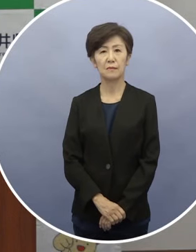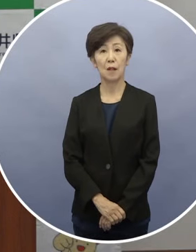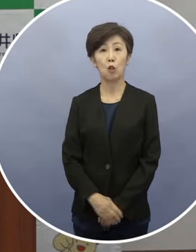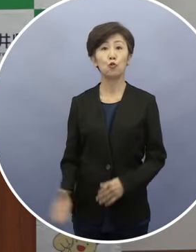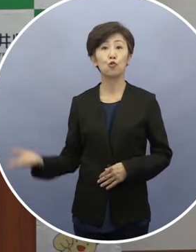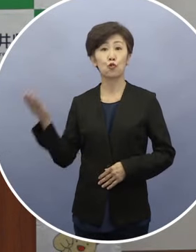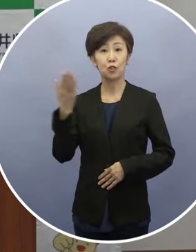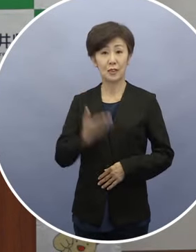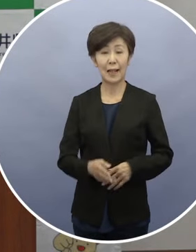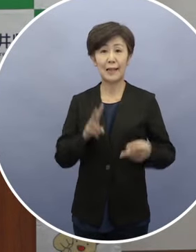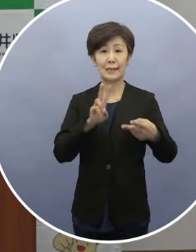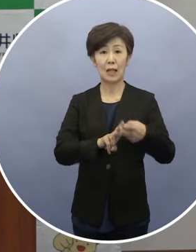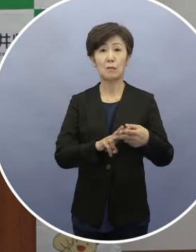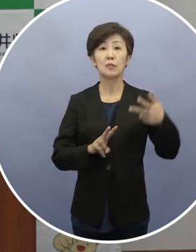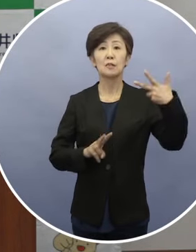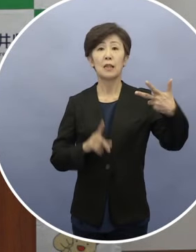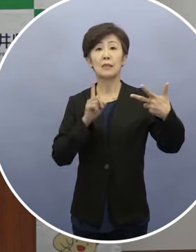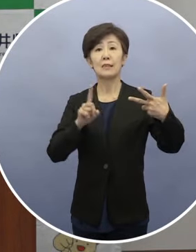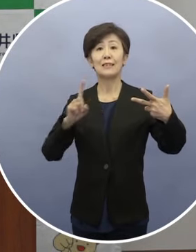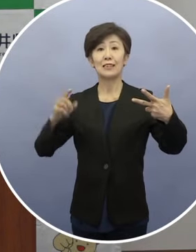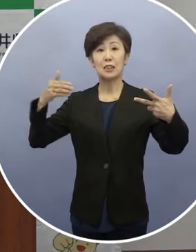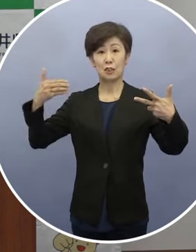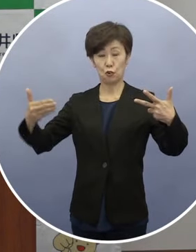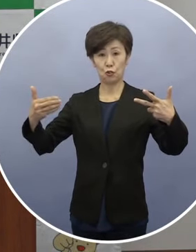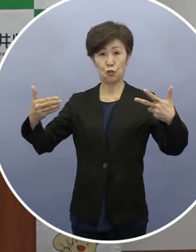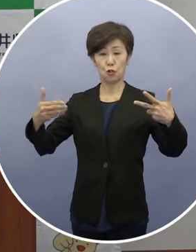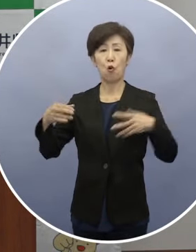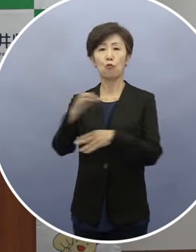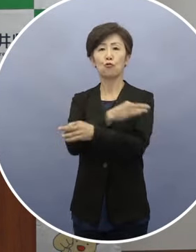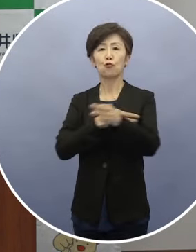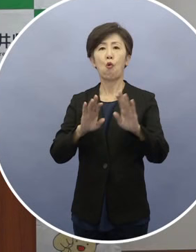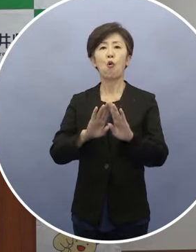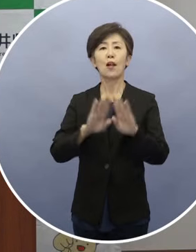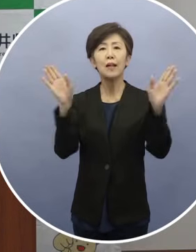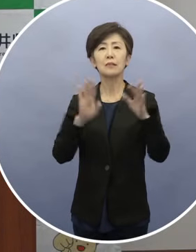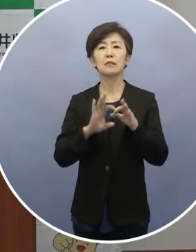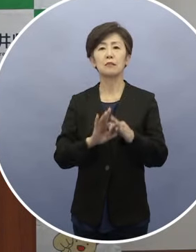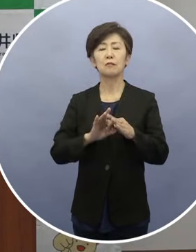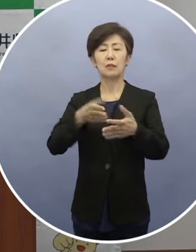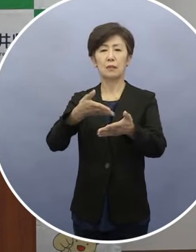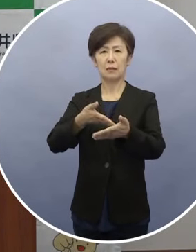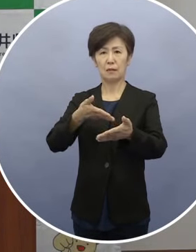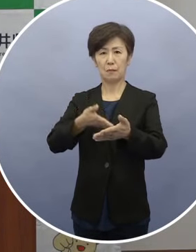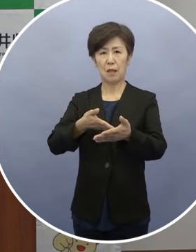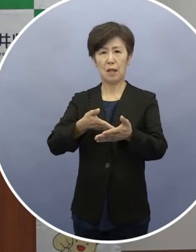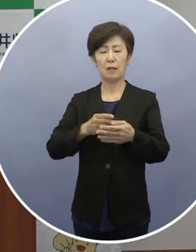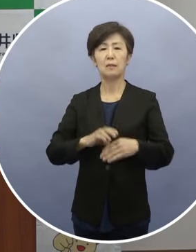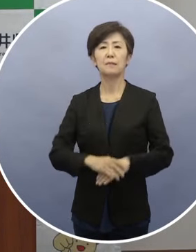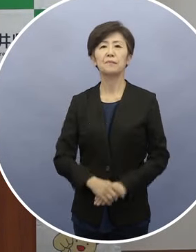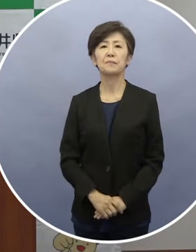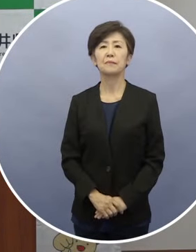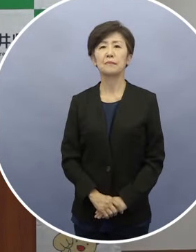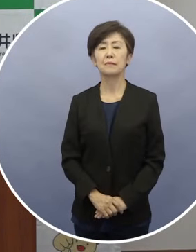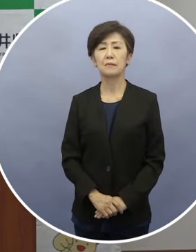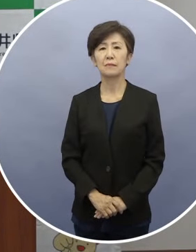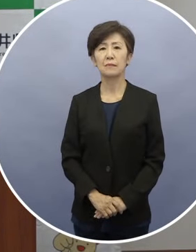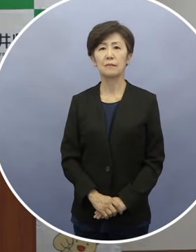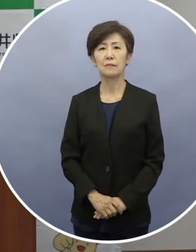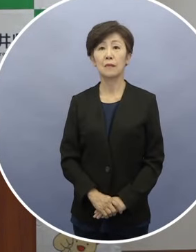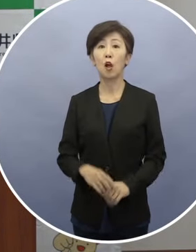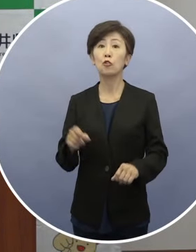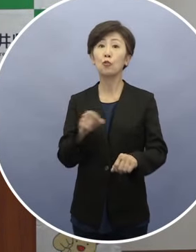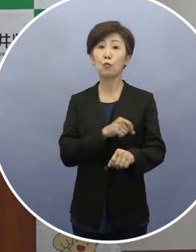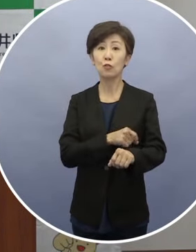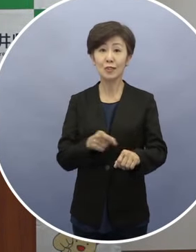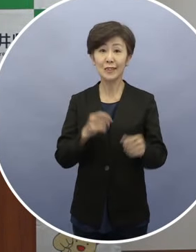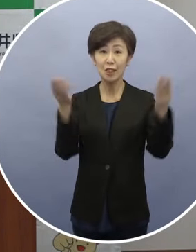続きまして、シャープ7119の運用開始などについてお話をさせていただきます。 特に